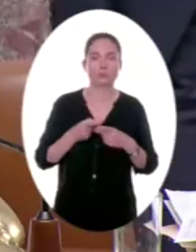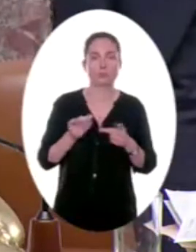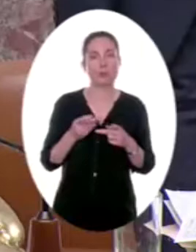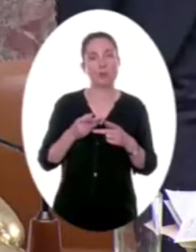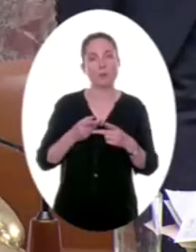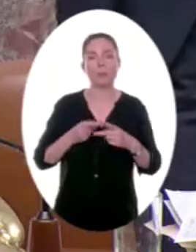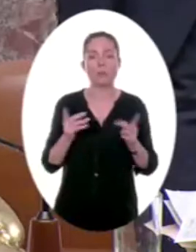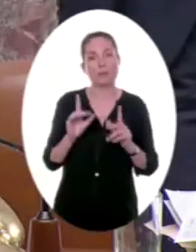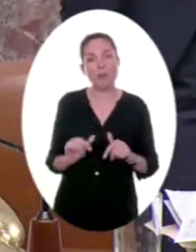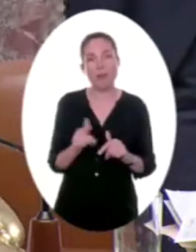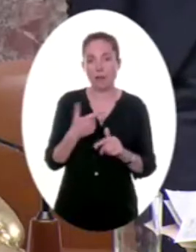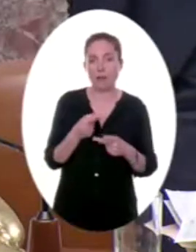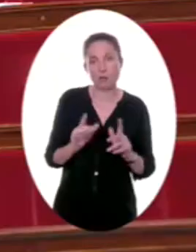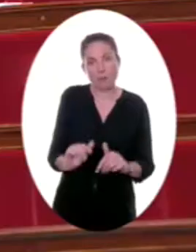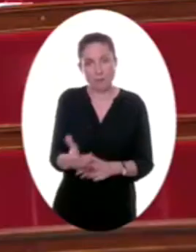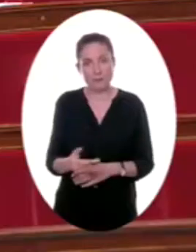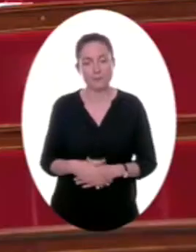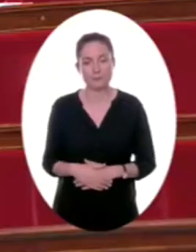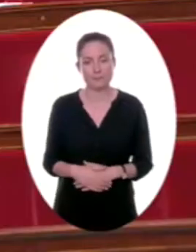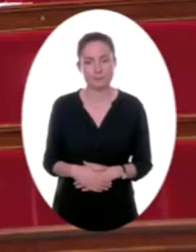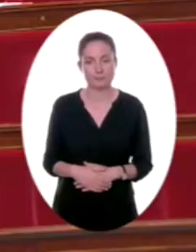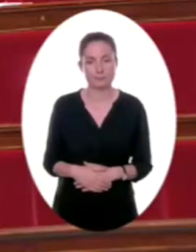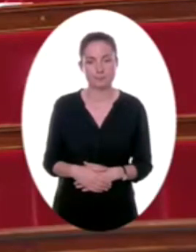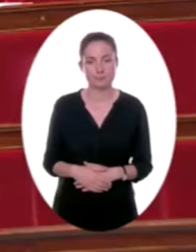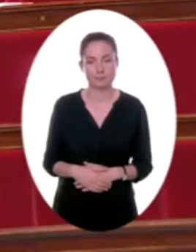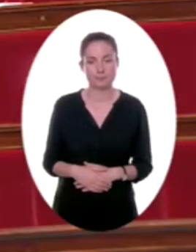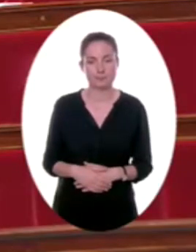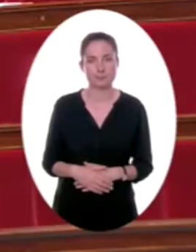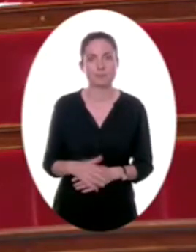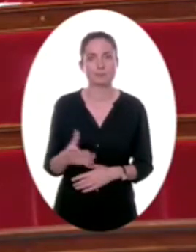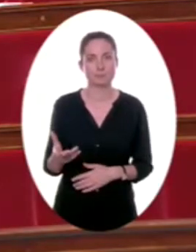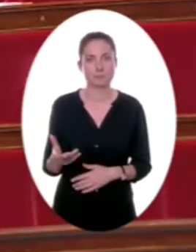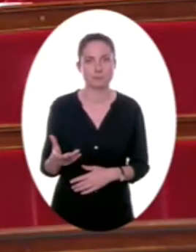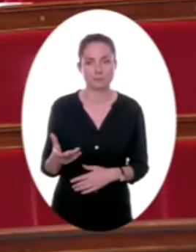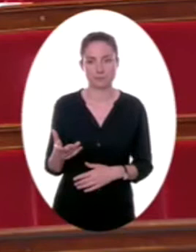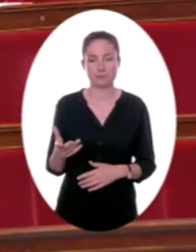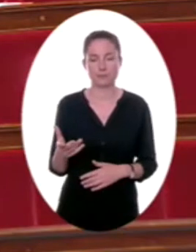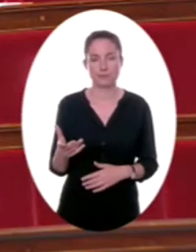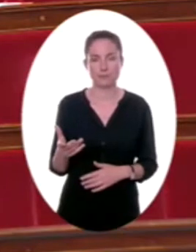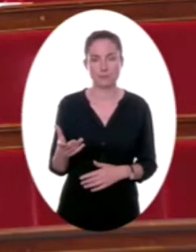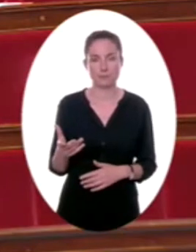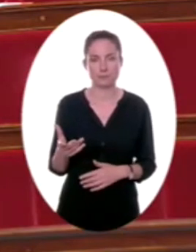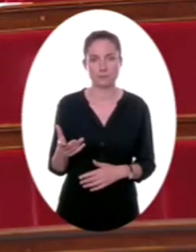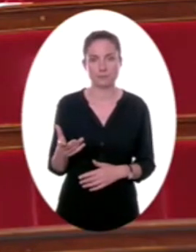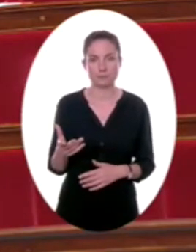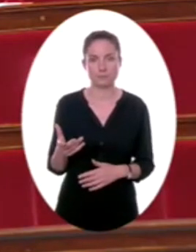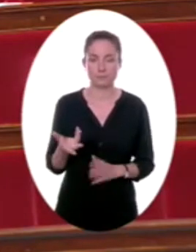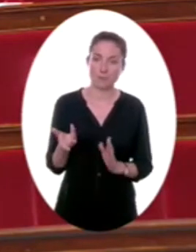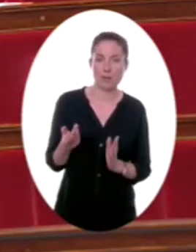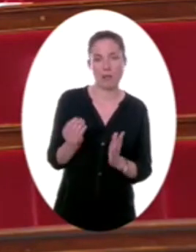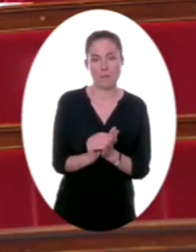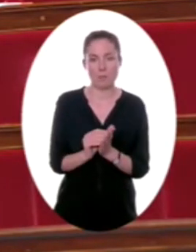notre Assemblée. Monsieur Aubert, vous avez la parole. Merci Madame le Président. Alors mes chers collègues, cet amendement est un